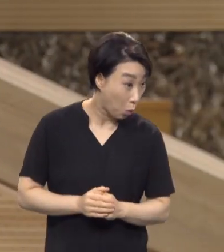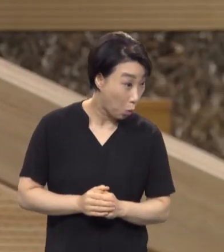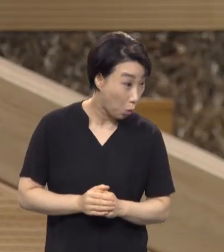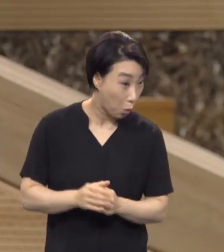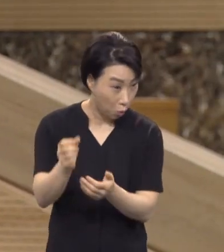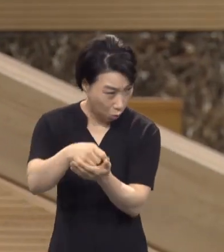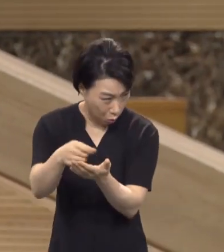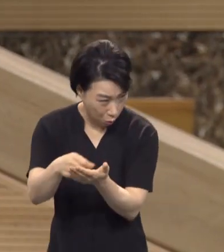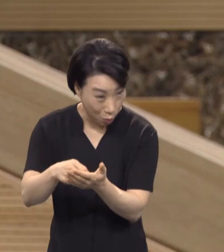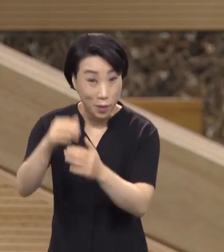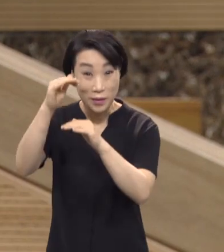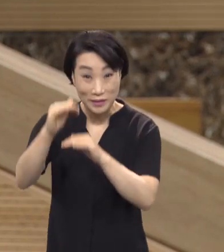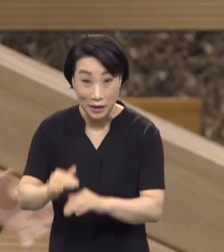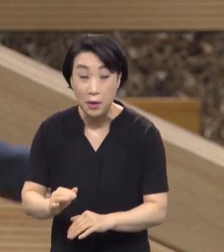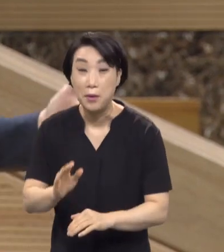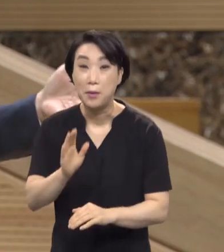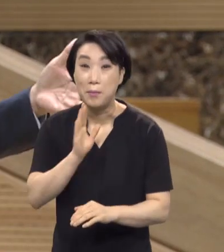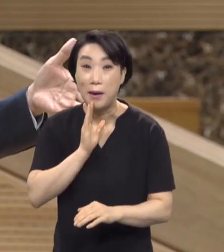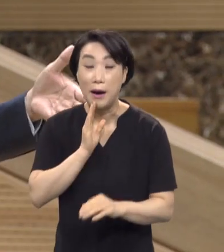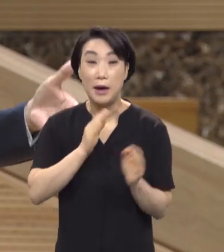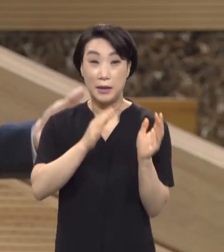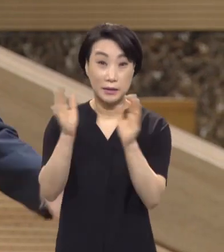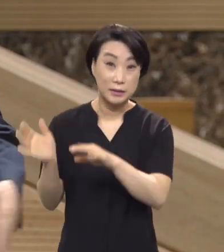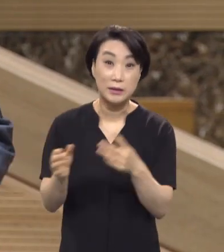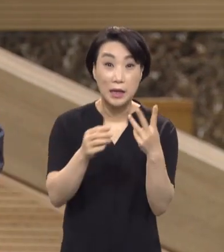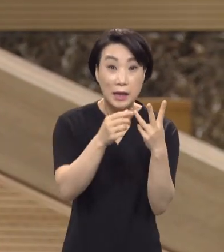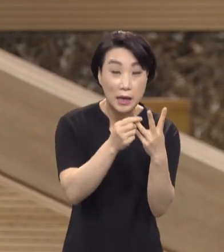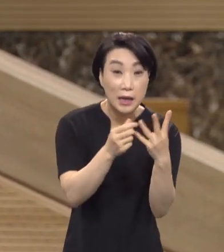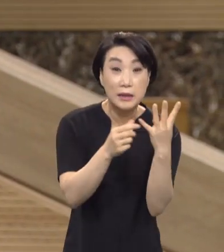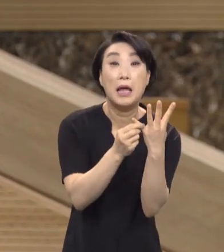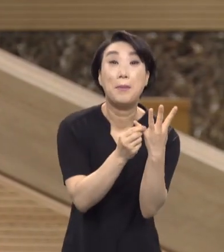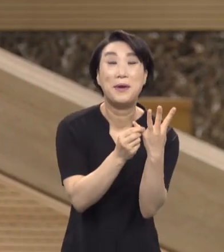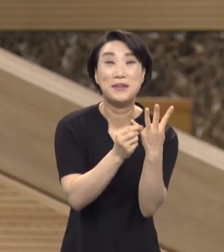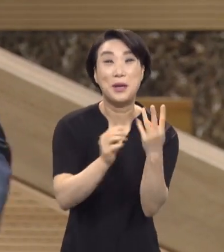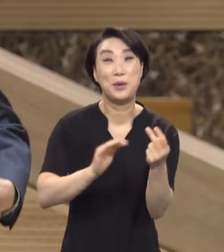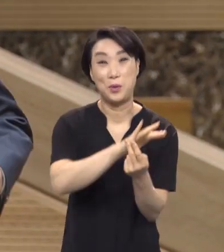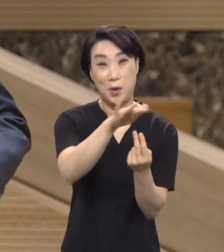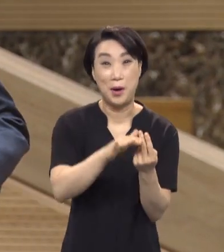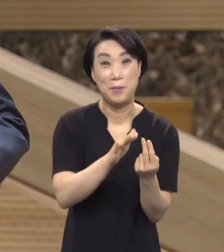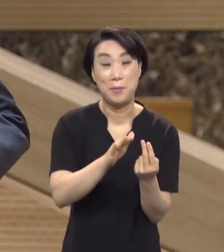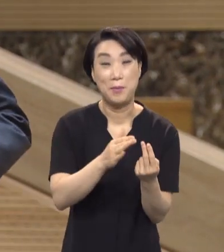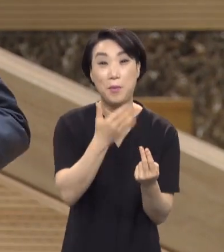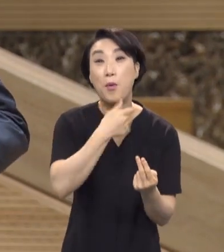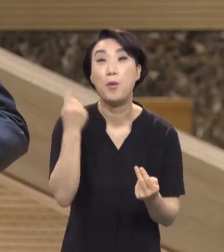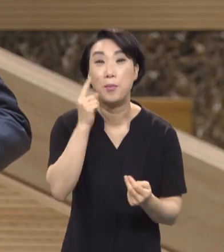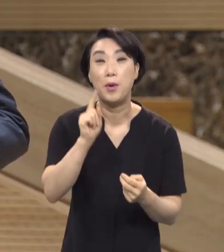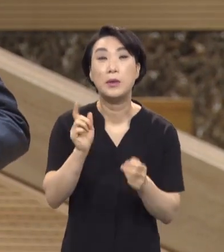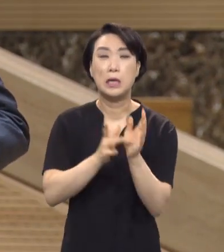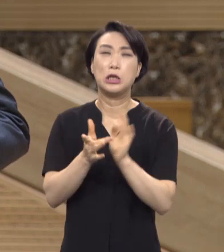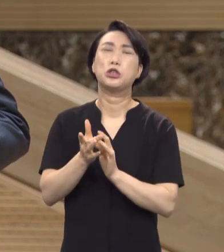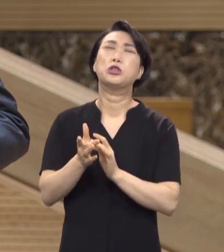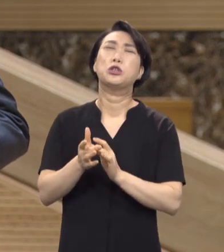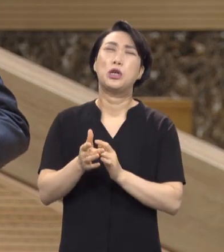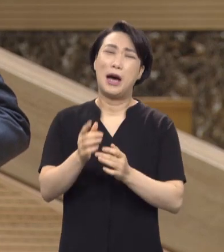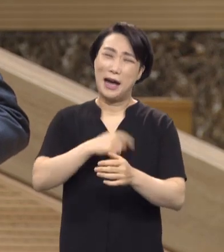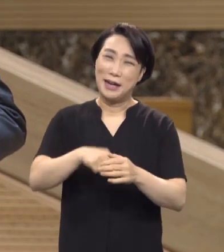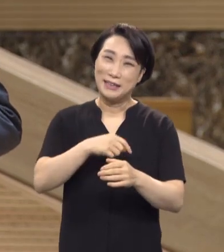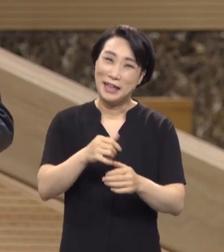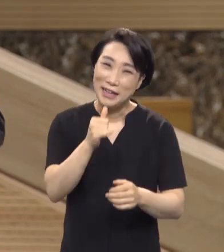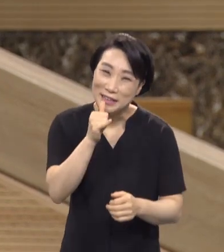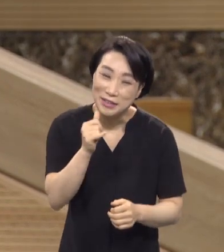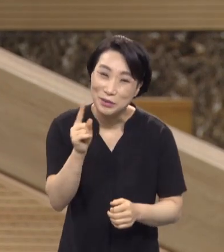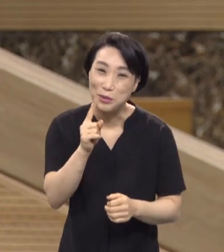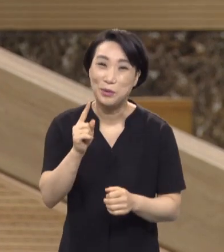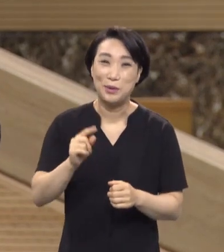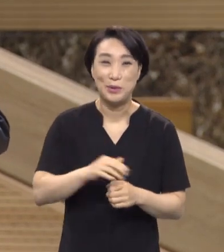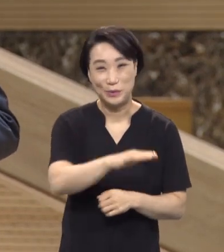기록했어요. 그런데 요한복음은 예수님 내면에 있는 그리고